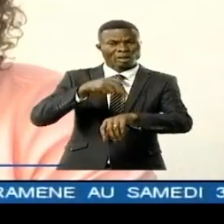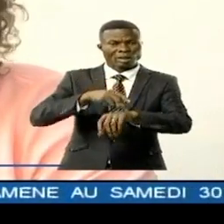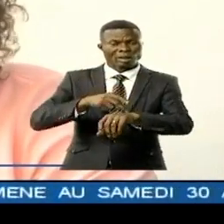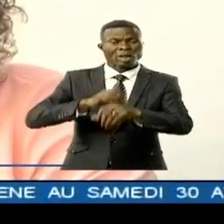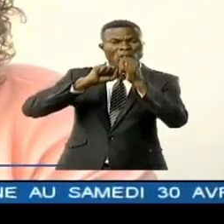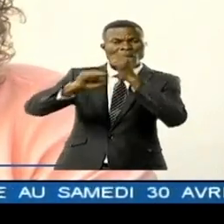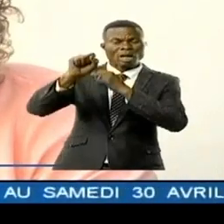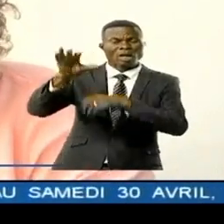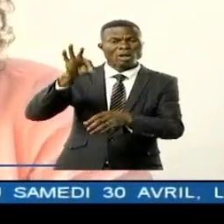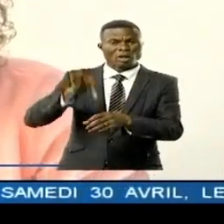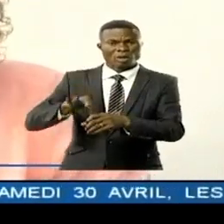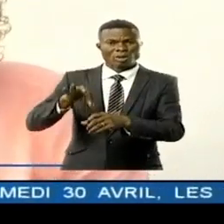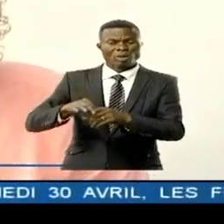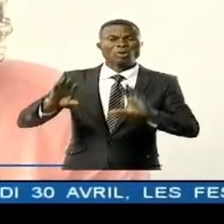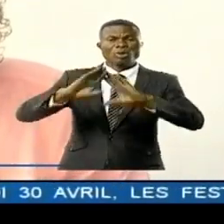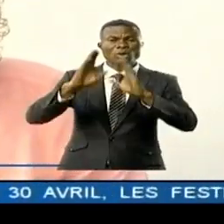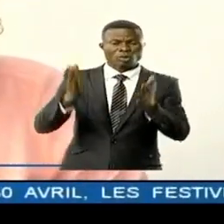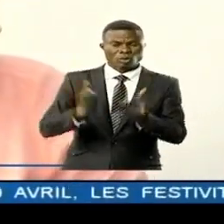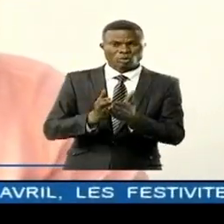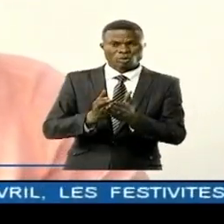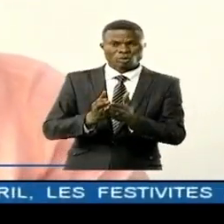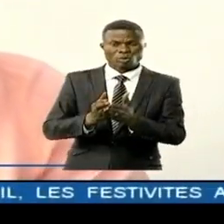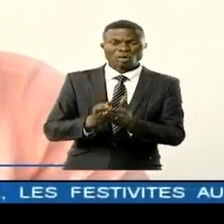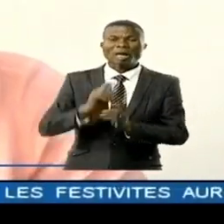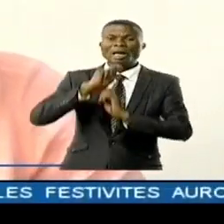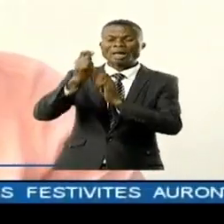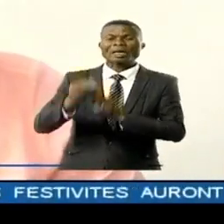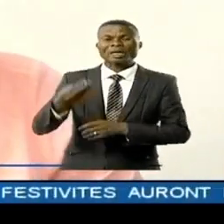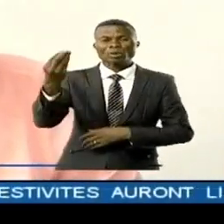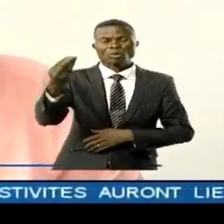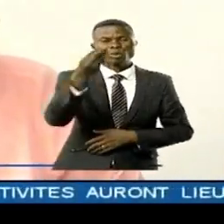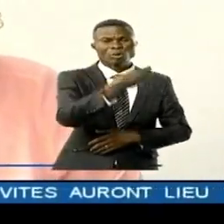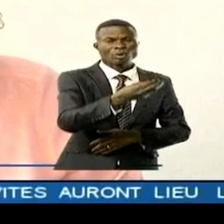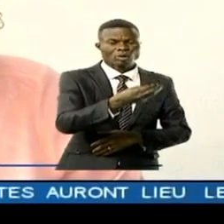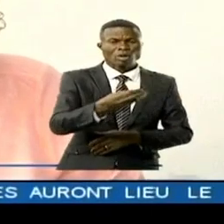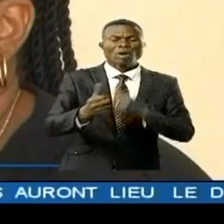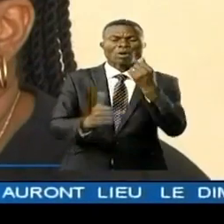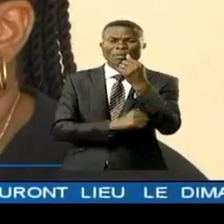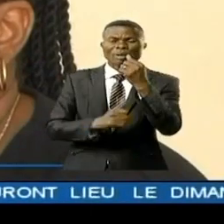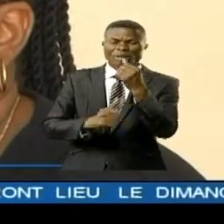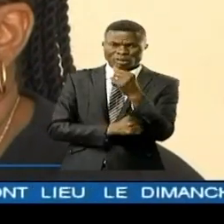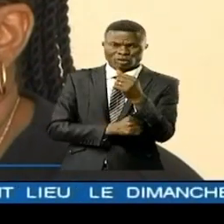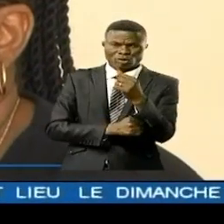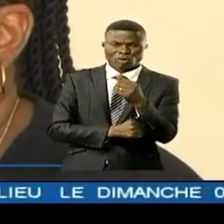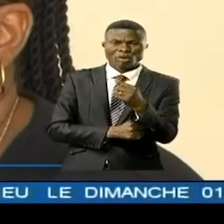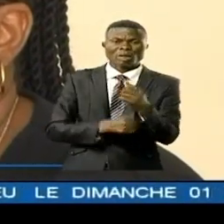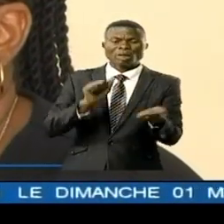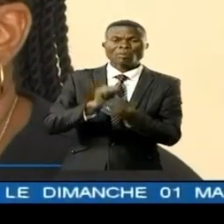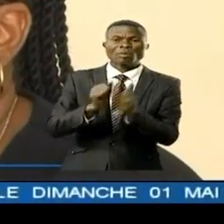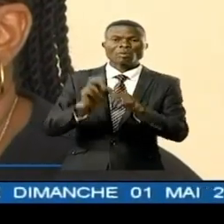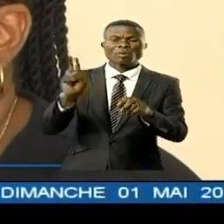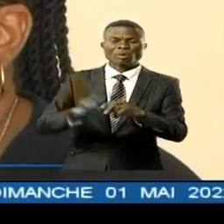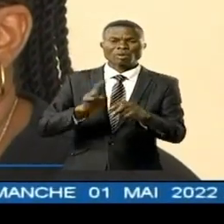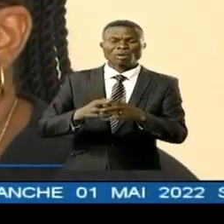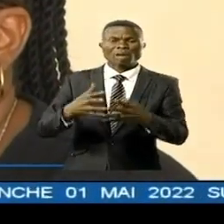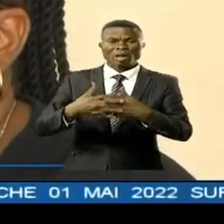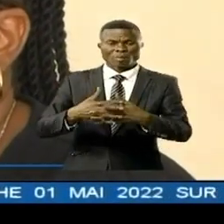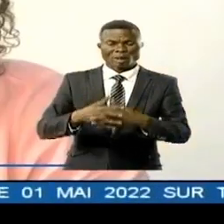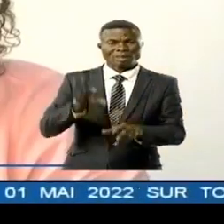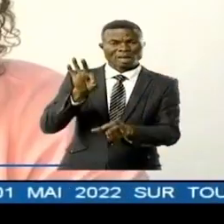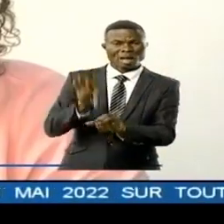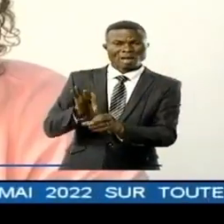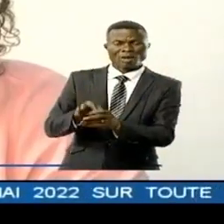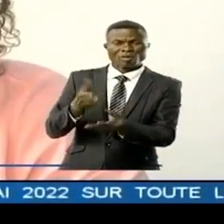électorale toute pratique de cadeau offert aux électeurs en cas d'utilisation de la machine à bouter